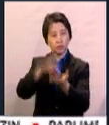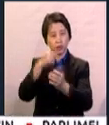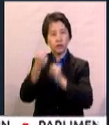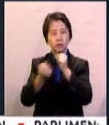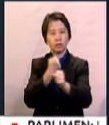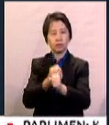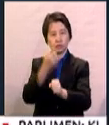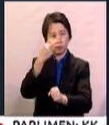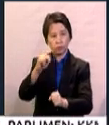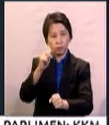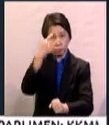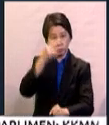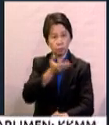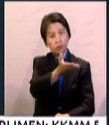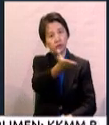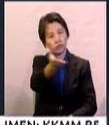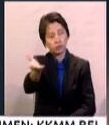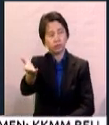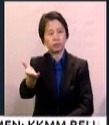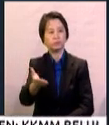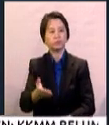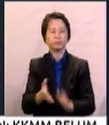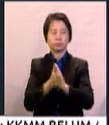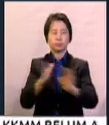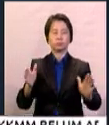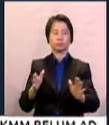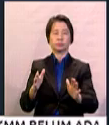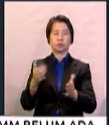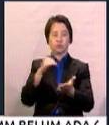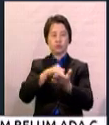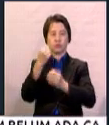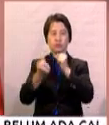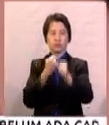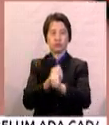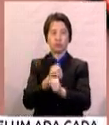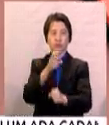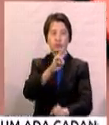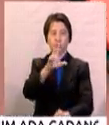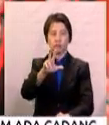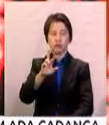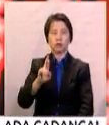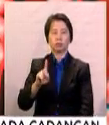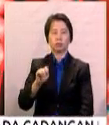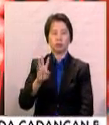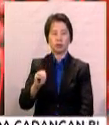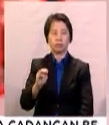untuk anda. Selamat ulang tahun yang ke-73 untuk RTM.